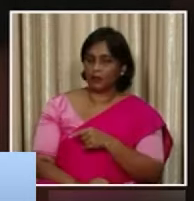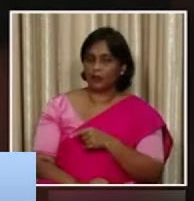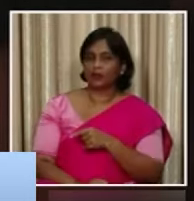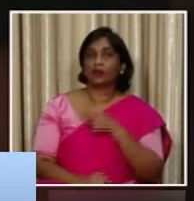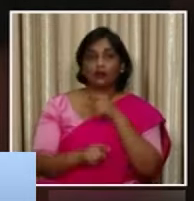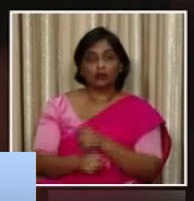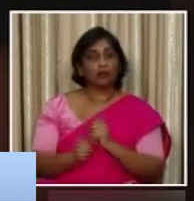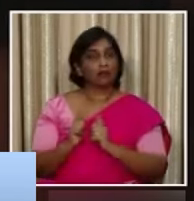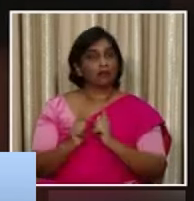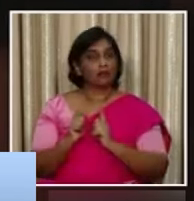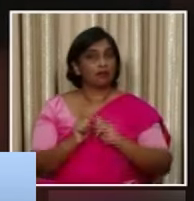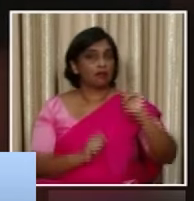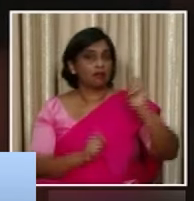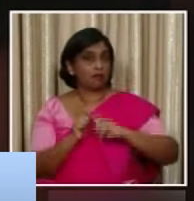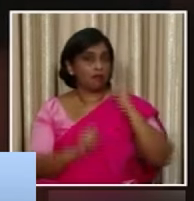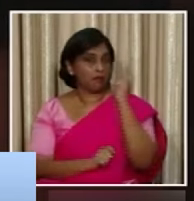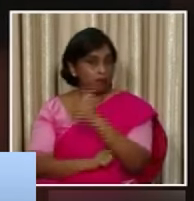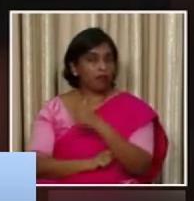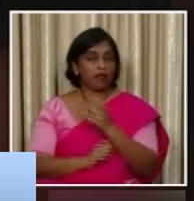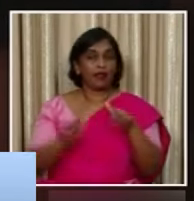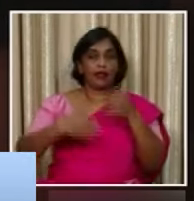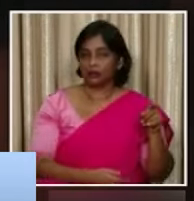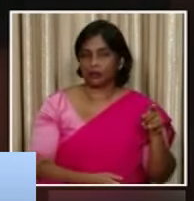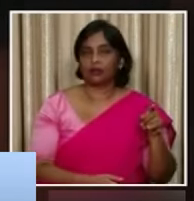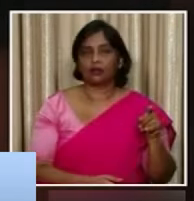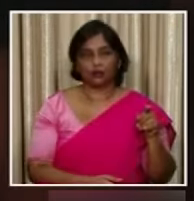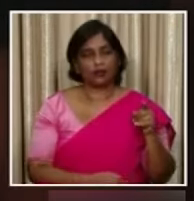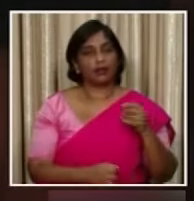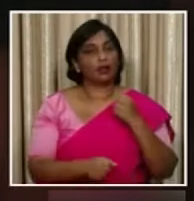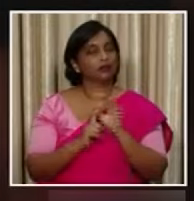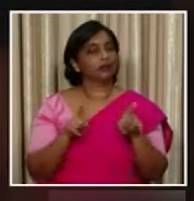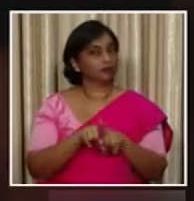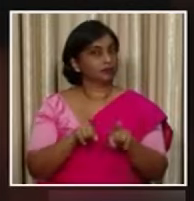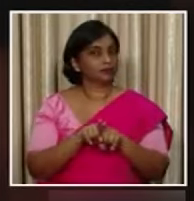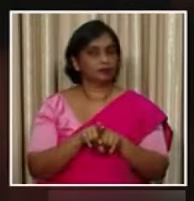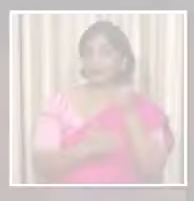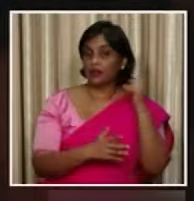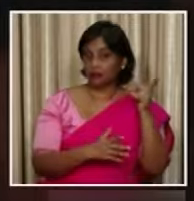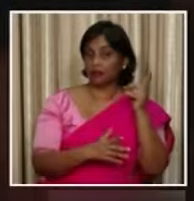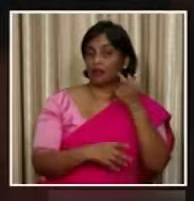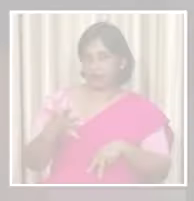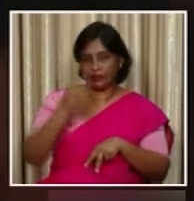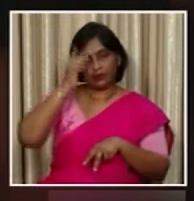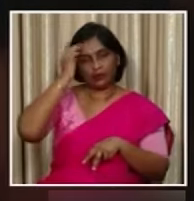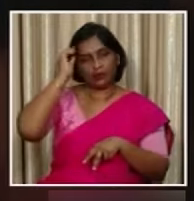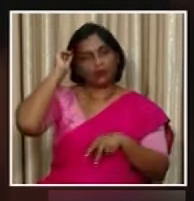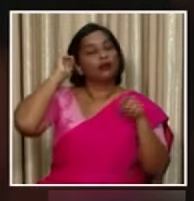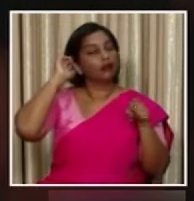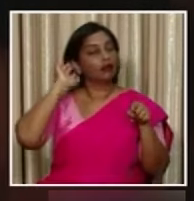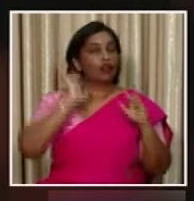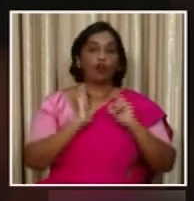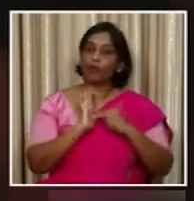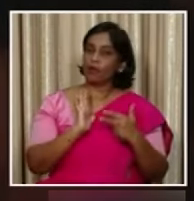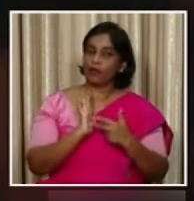මේ වන්දි ඉල්ලල කැබිනට් පත්‍රිකාව ඉදිරිපත් කරාම රාජ්‍ය නායකයා ඉදිරිපත් කරන නිරීක්ෂණ මෙම